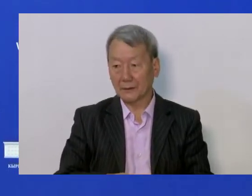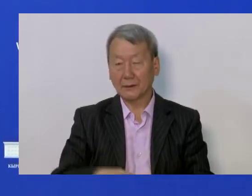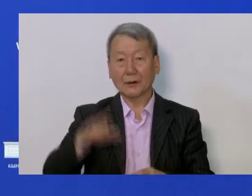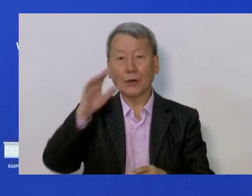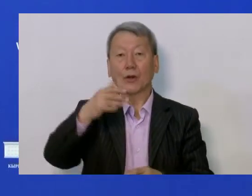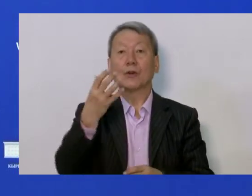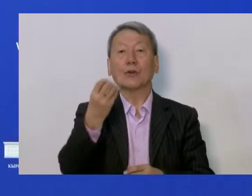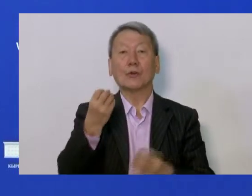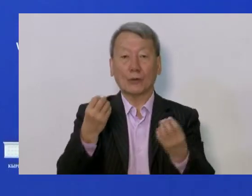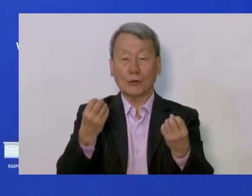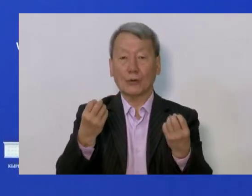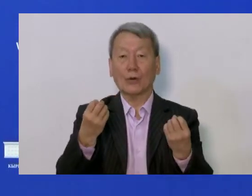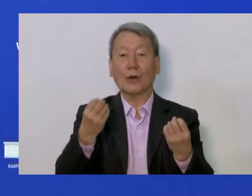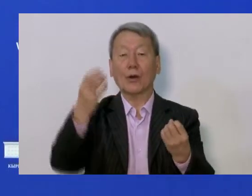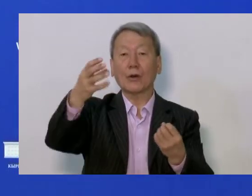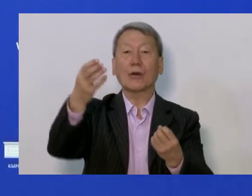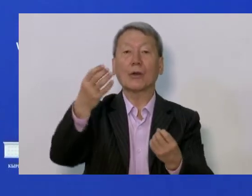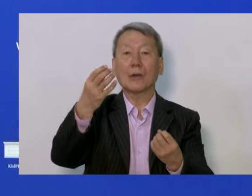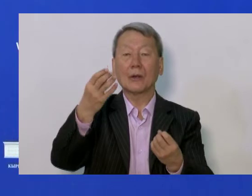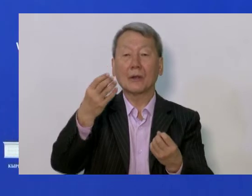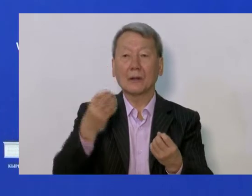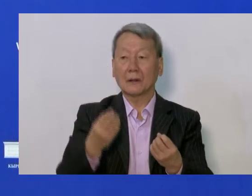Ошол эле учурда жанакындай